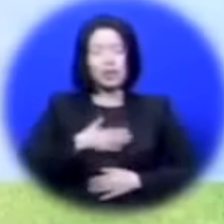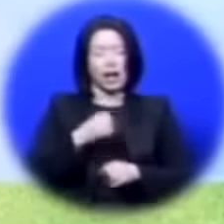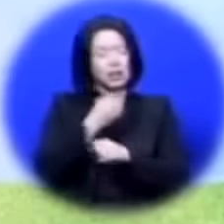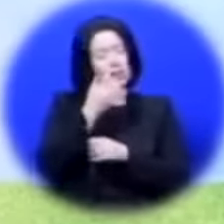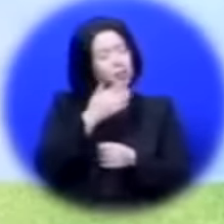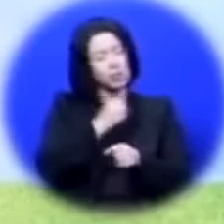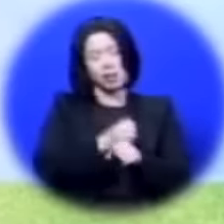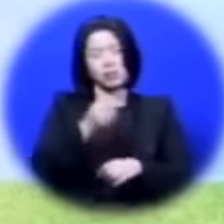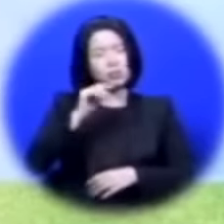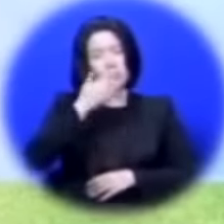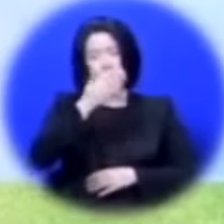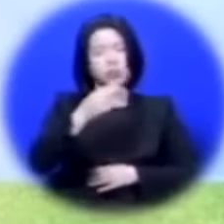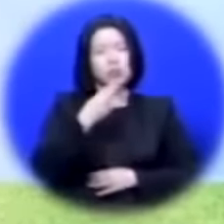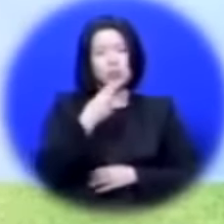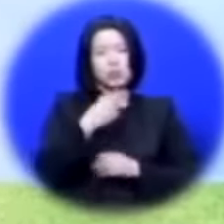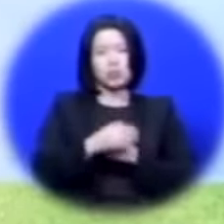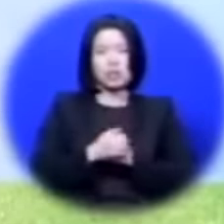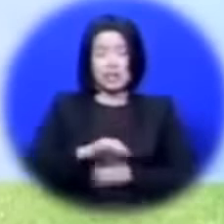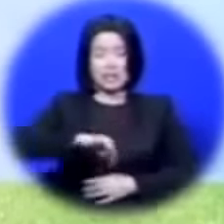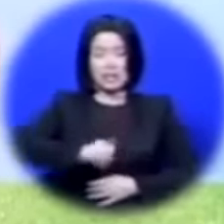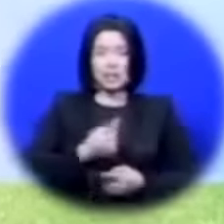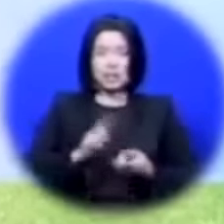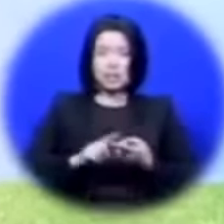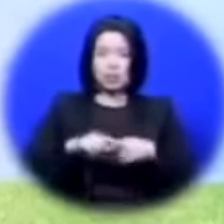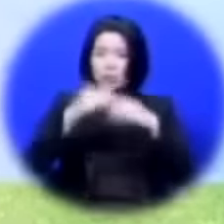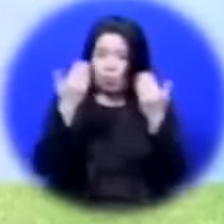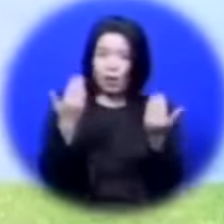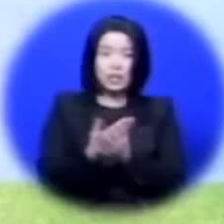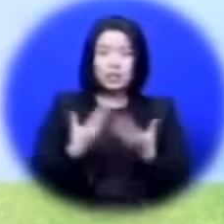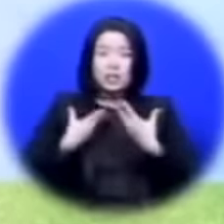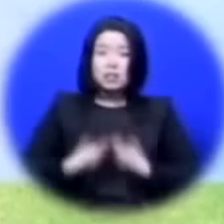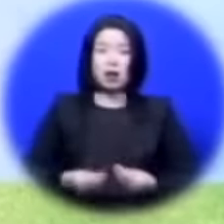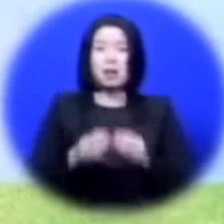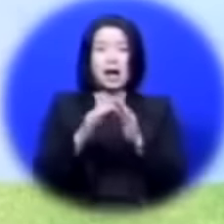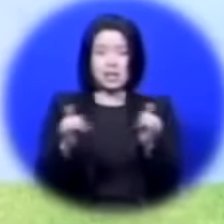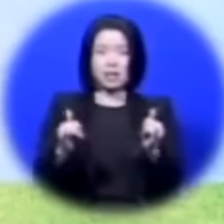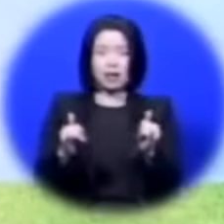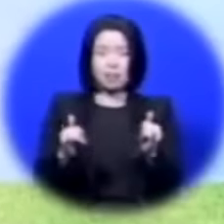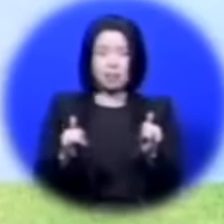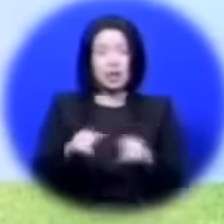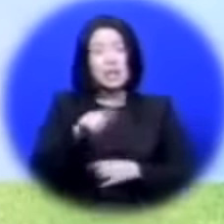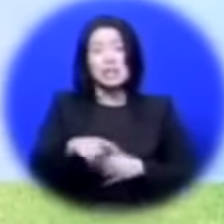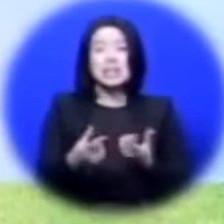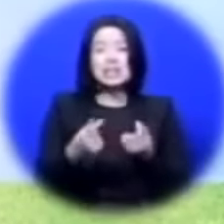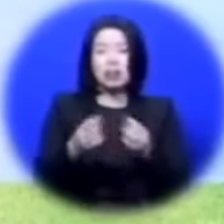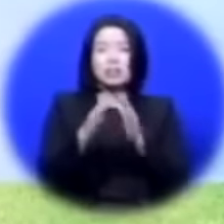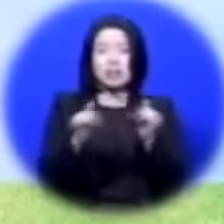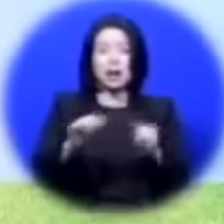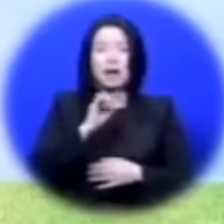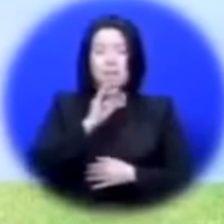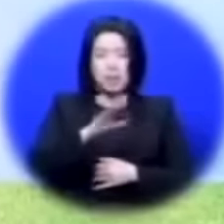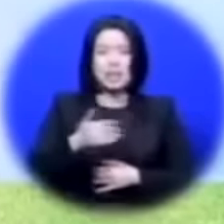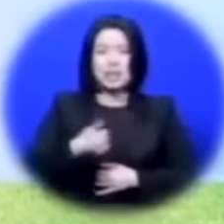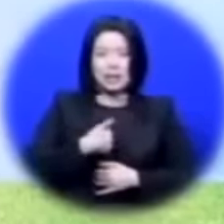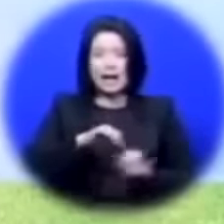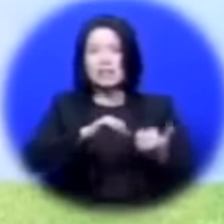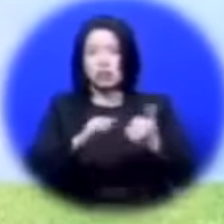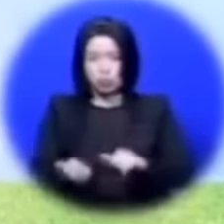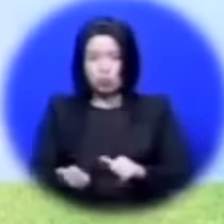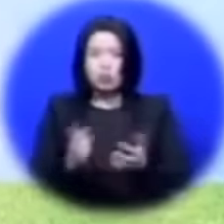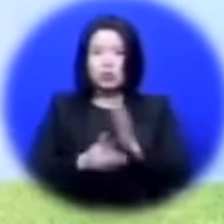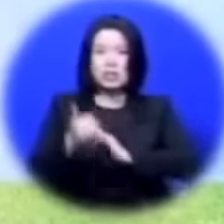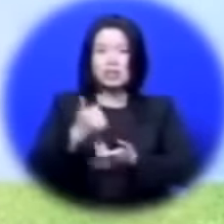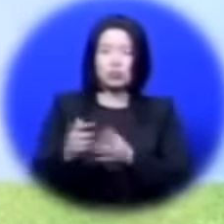수가 없어 자기 자신에 대해서 완전히 절망한 사람 이런 사람만이 나는 죽고